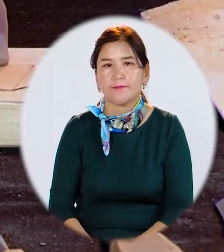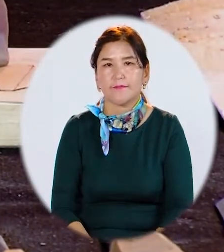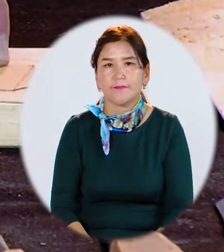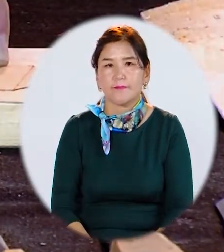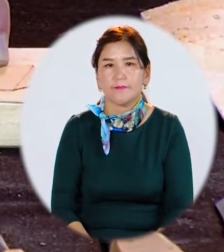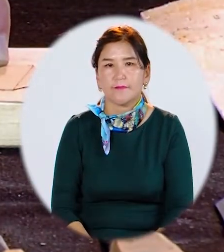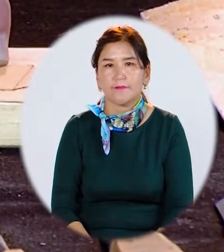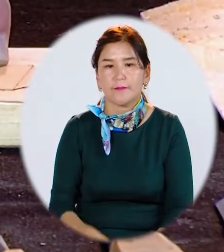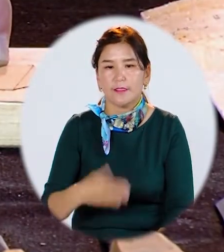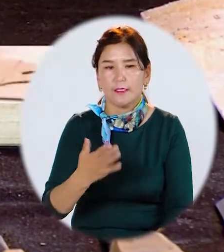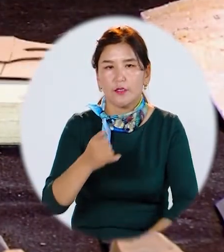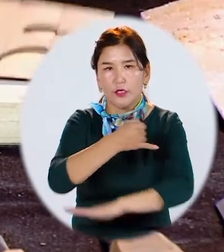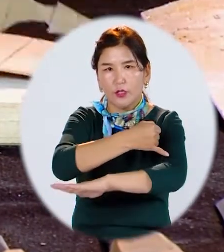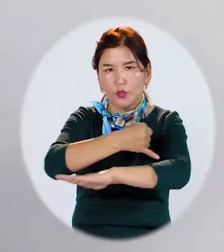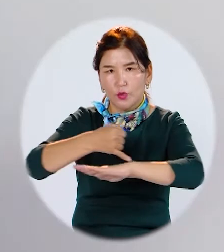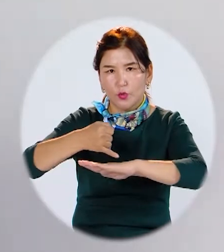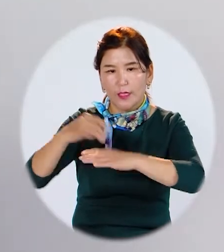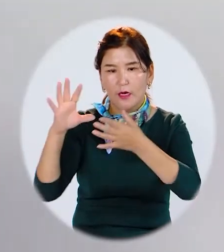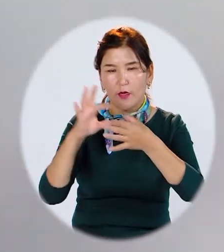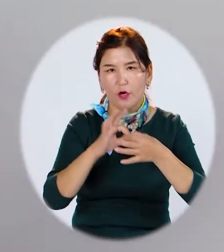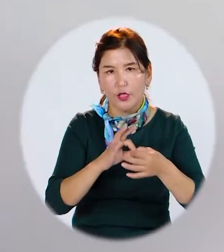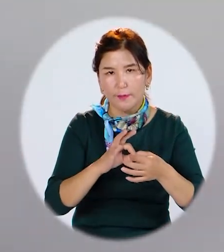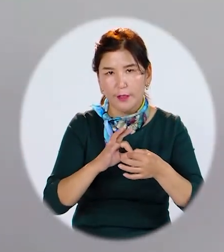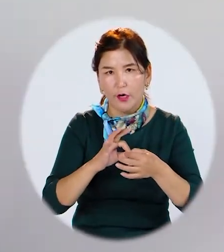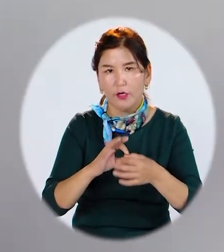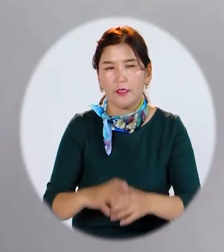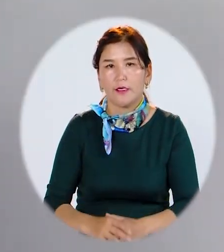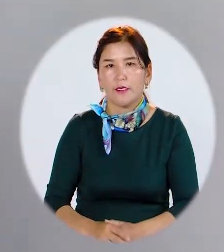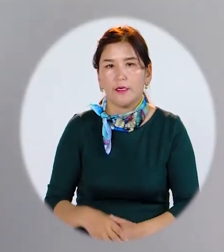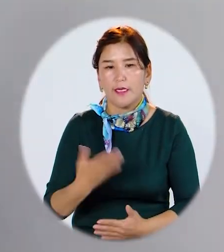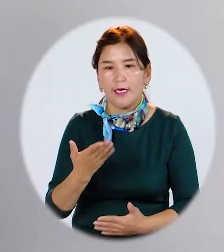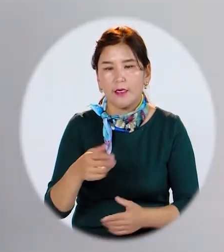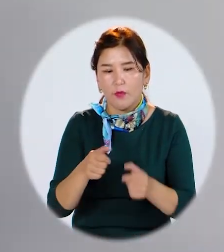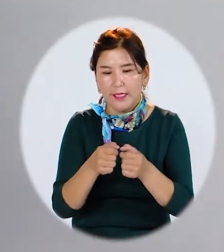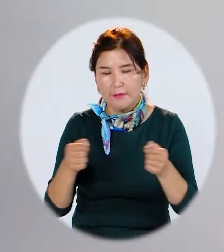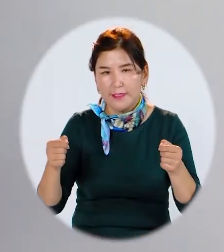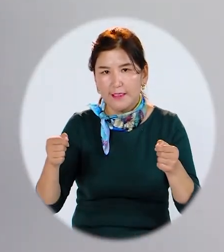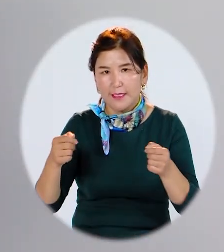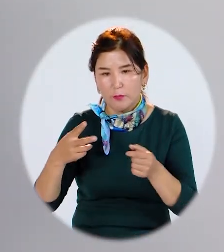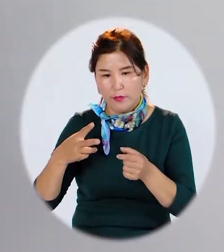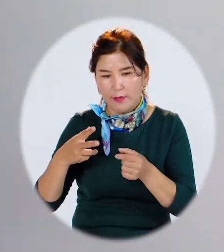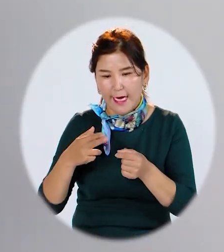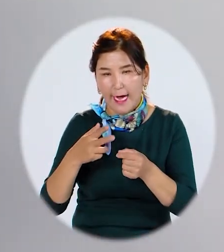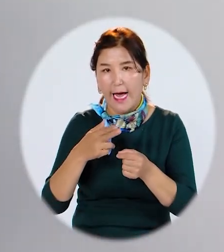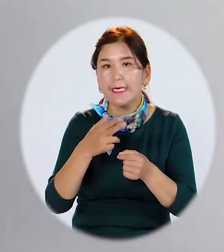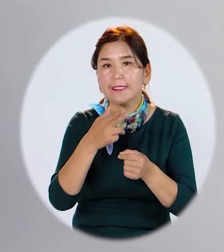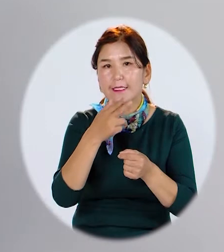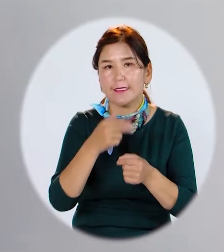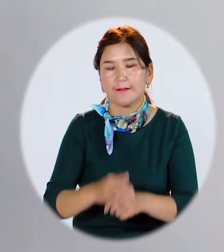За ингээд шулуун татлаа. За энэ хэмжээгээр бүгдээрээ хайчлана.